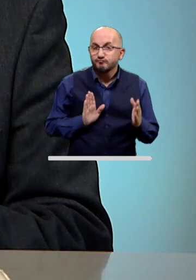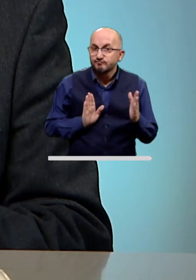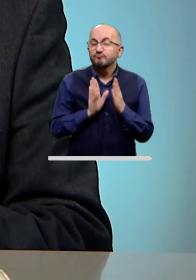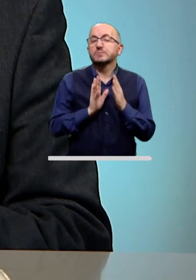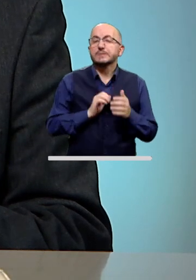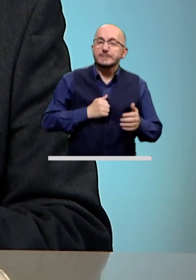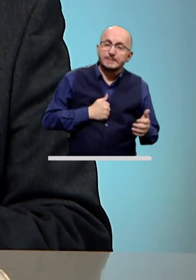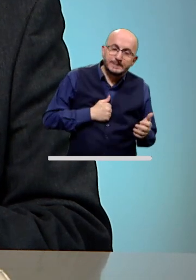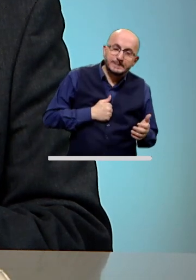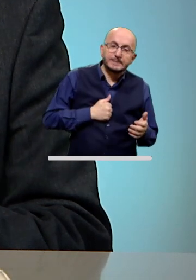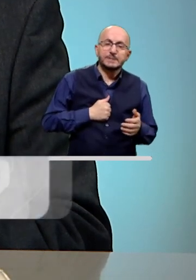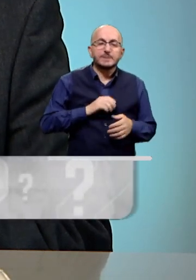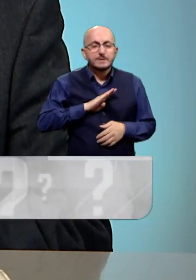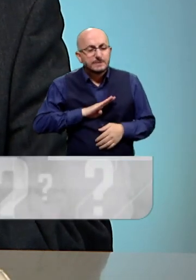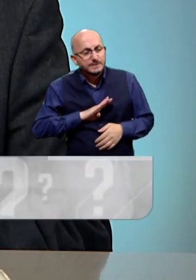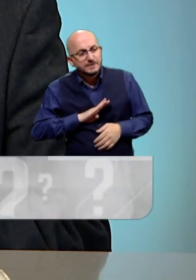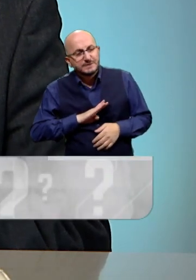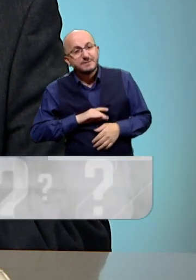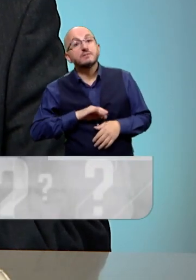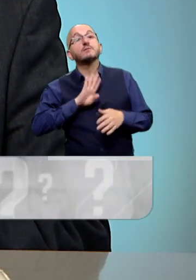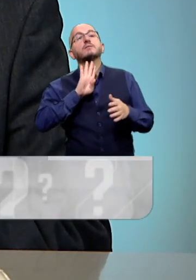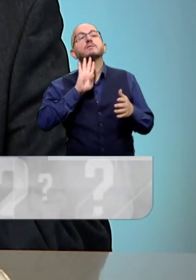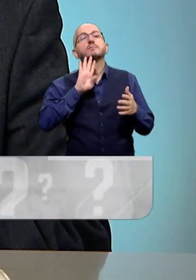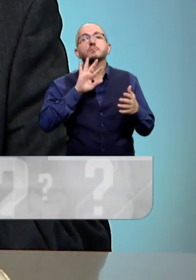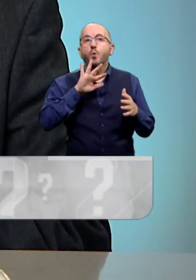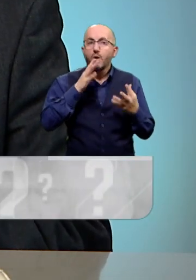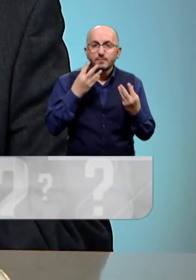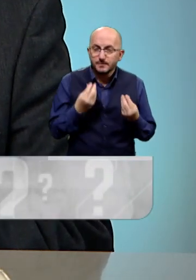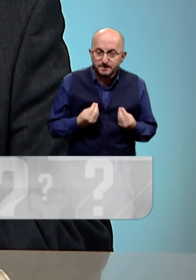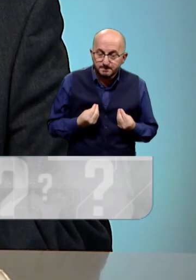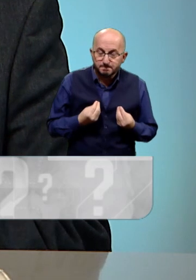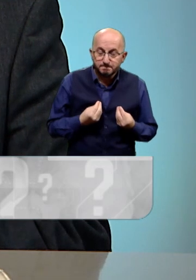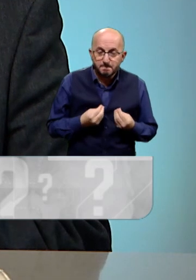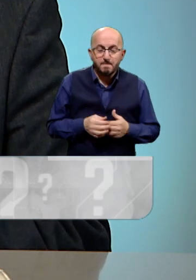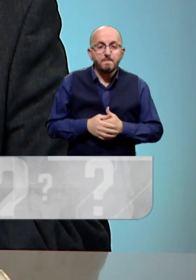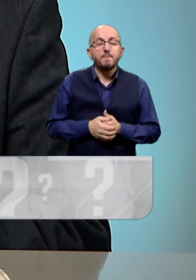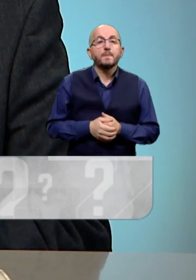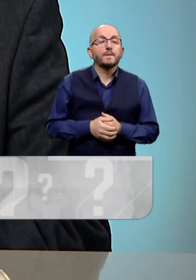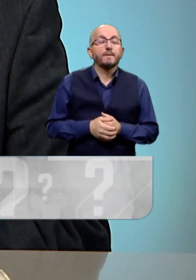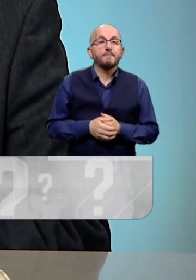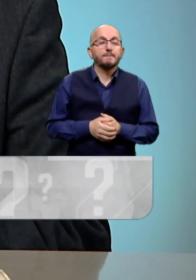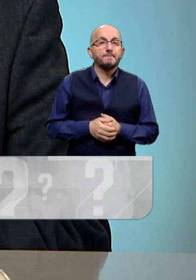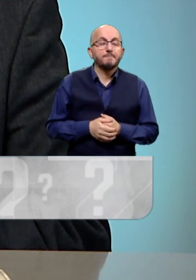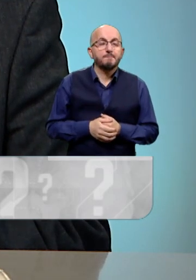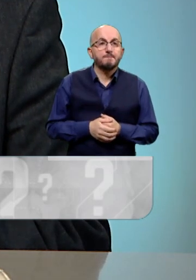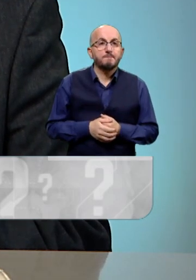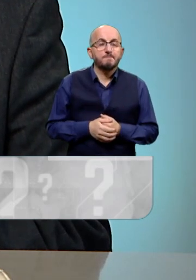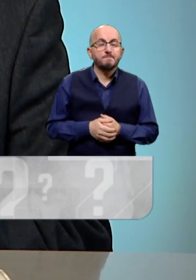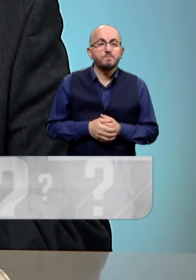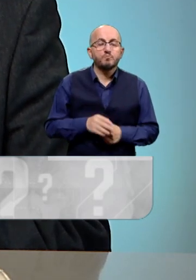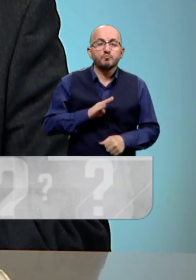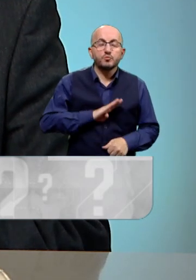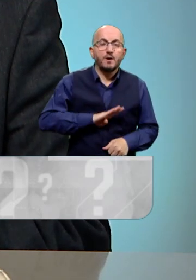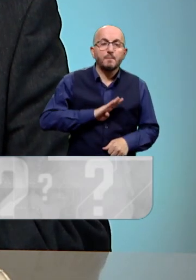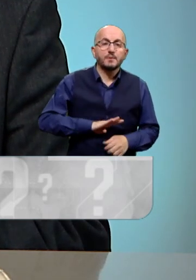Karşılaştığımız sıkıntılar tahammül edemeyeceğimiz durumda da olabilir ama وَبَشِّرِ السَّابِر۪ينَ der Cenab-ı Hak.